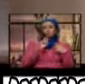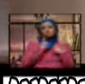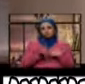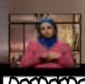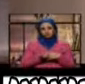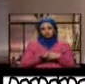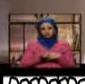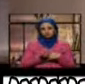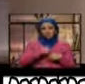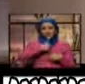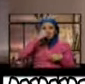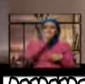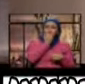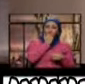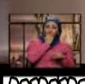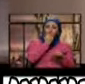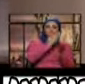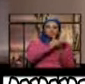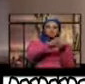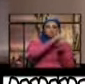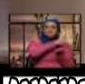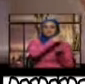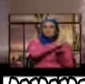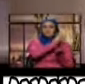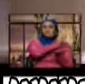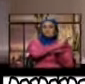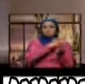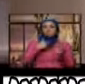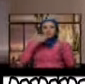باكيا خير لك من ان تبيت قائما معجبا.